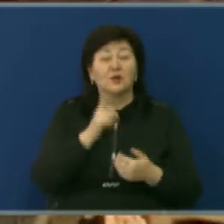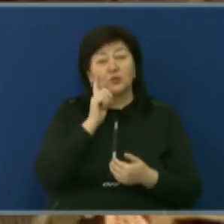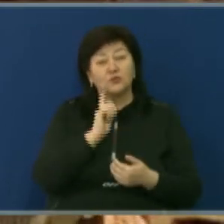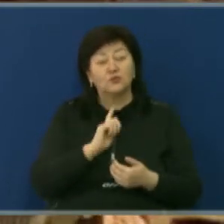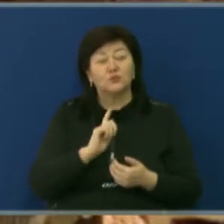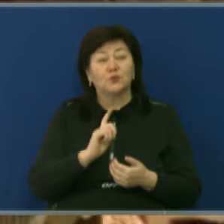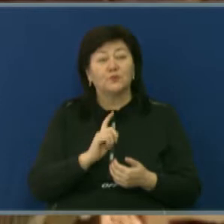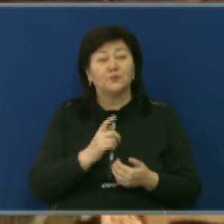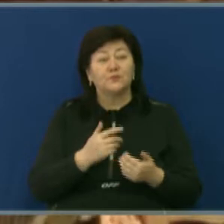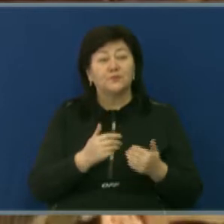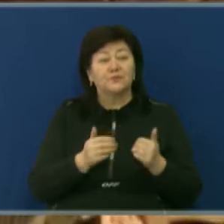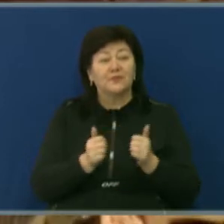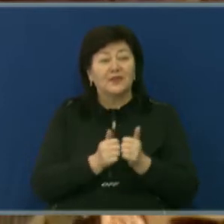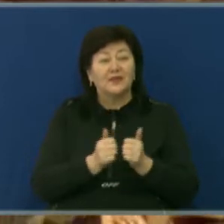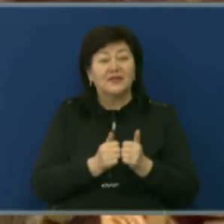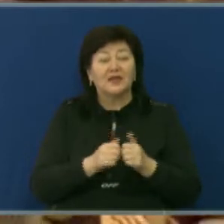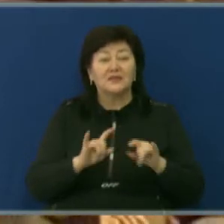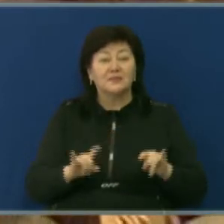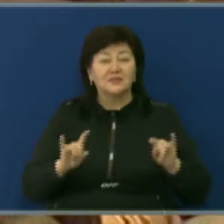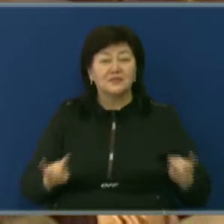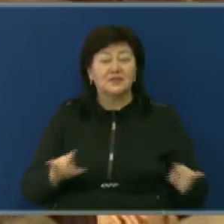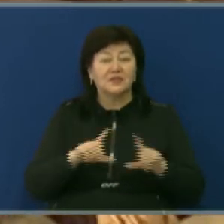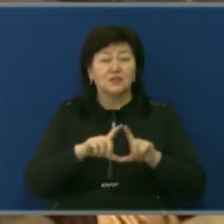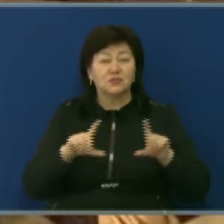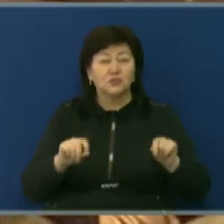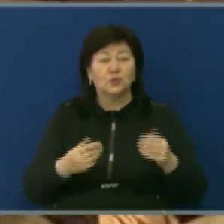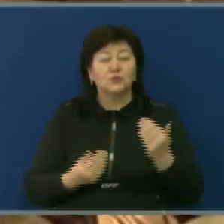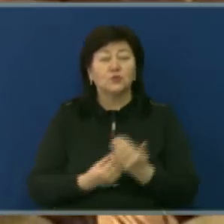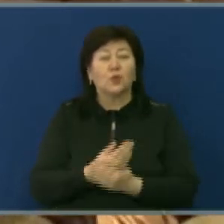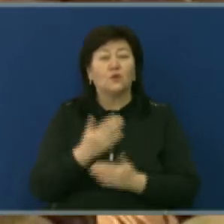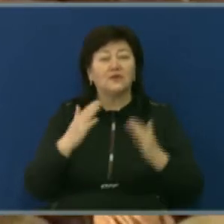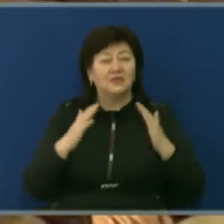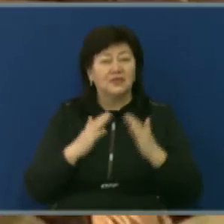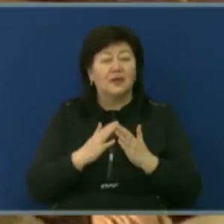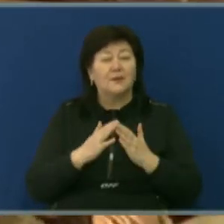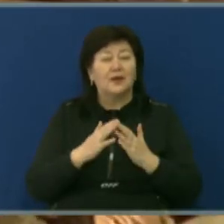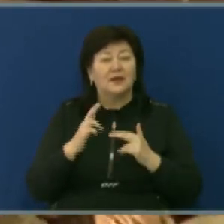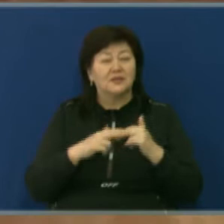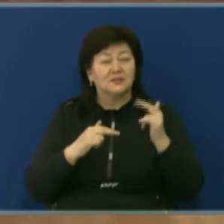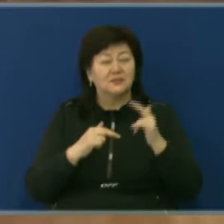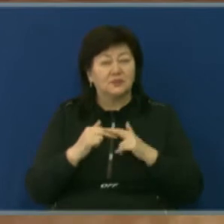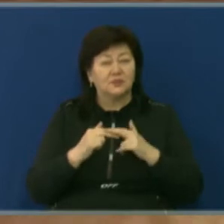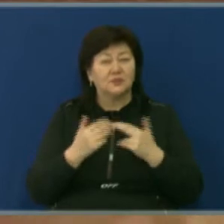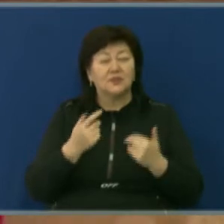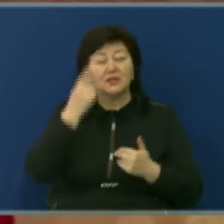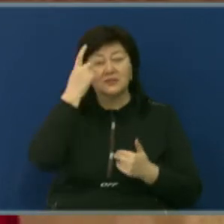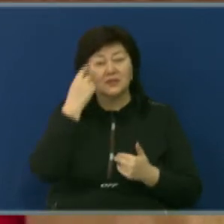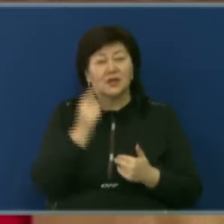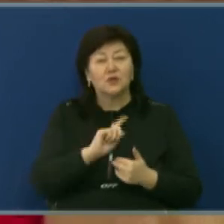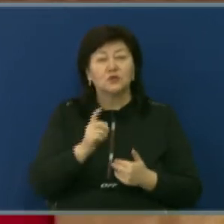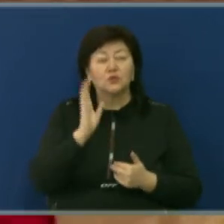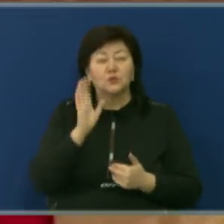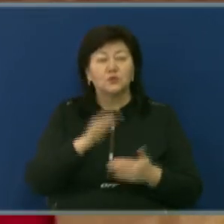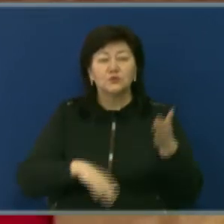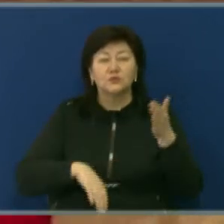удобно. Рядом вот детсады, школы строятся, вот новые дома вот за этот строятся. Я знаю, что будет